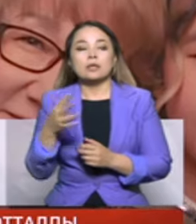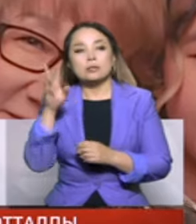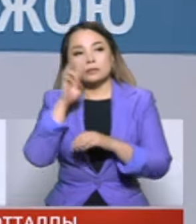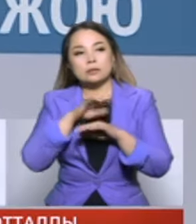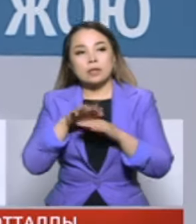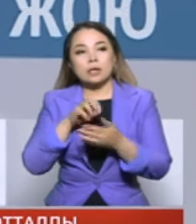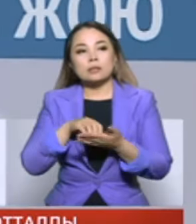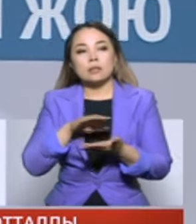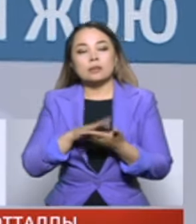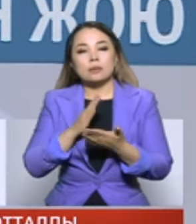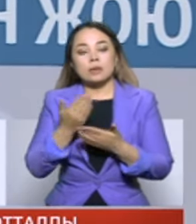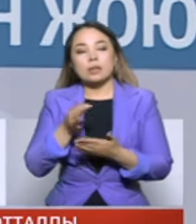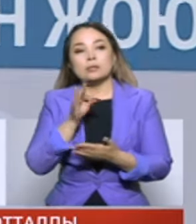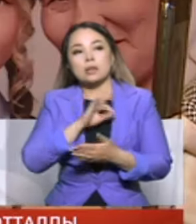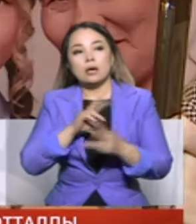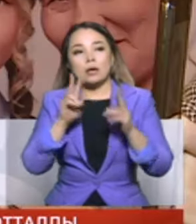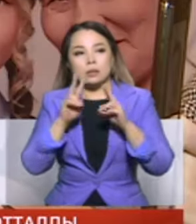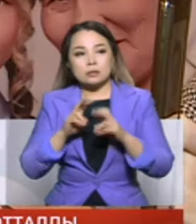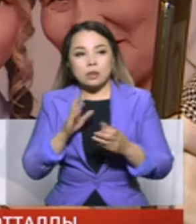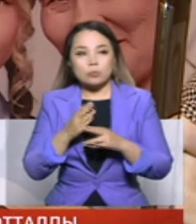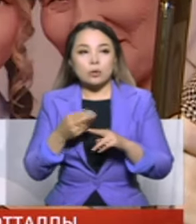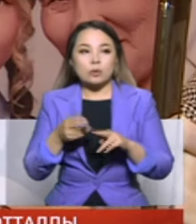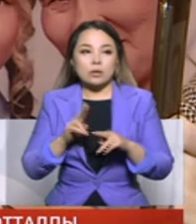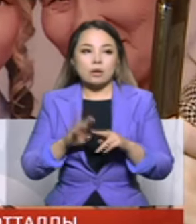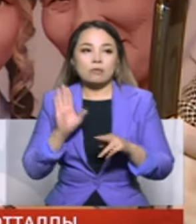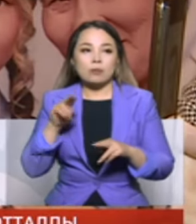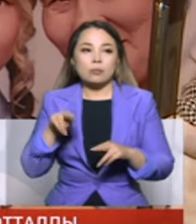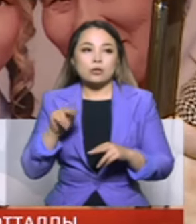елдерінде тіркелген. Тиімділігін қарасақ, осы